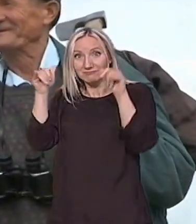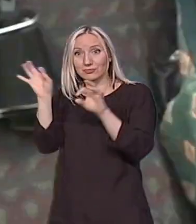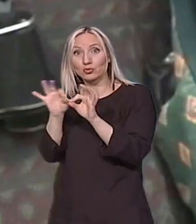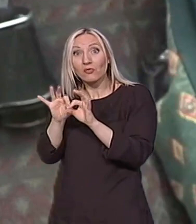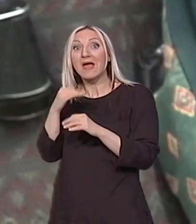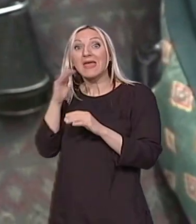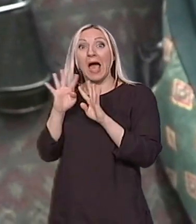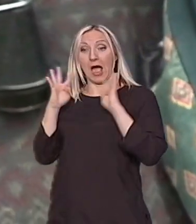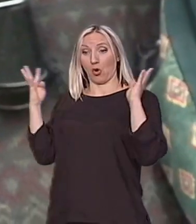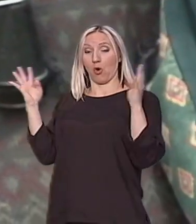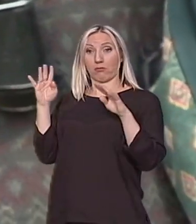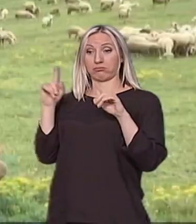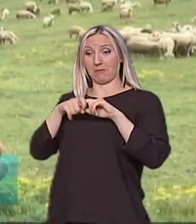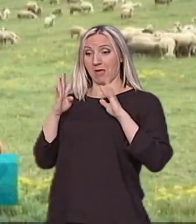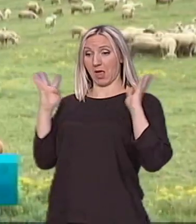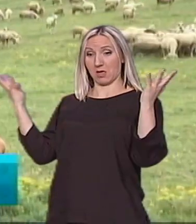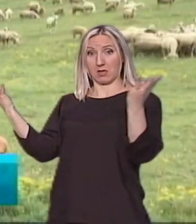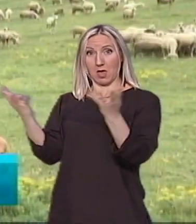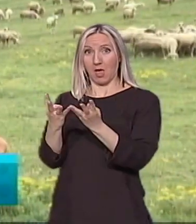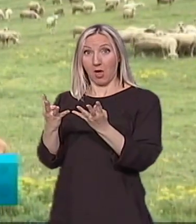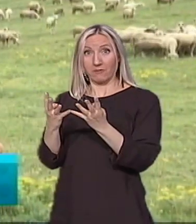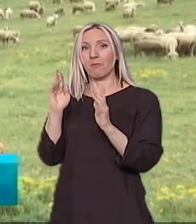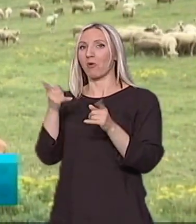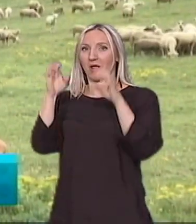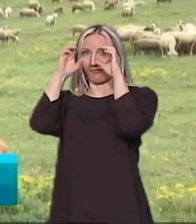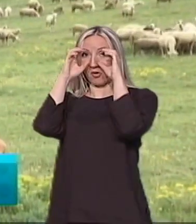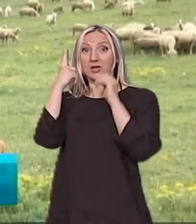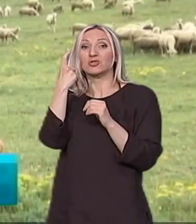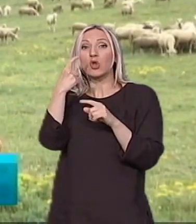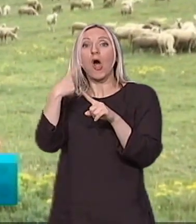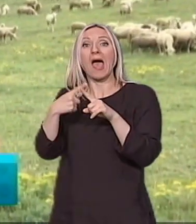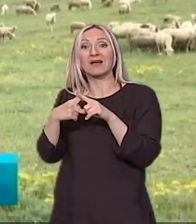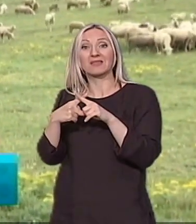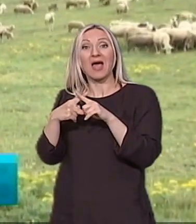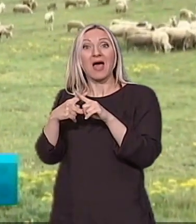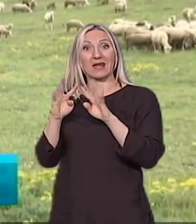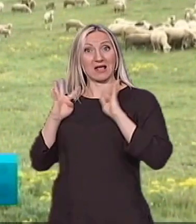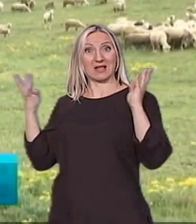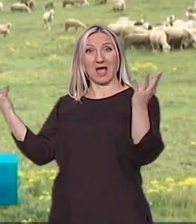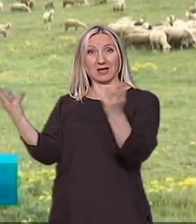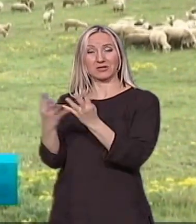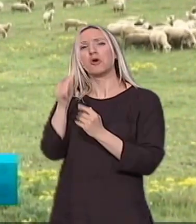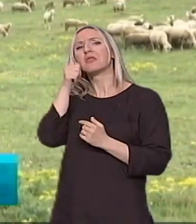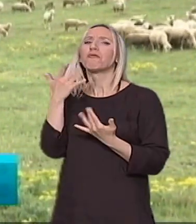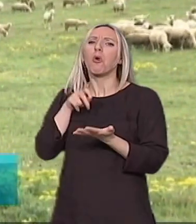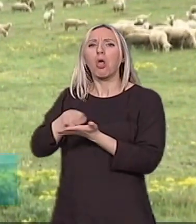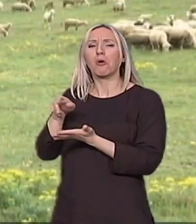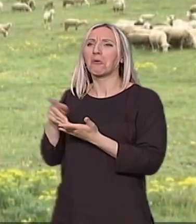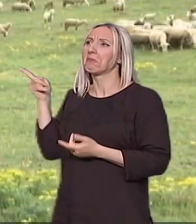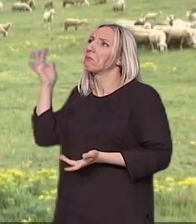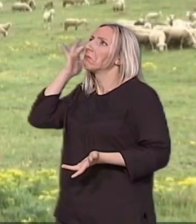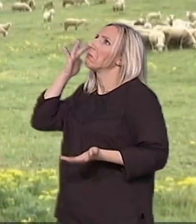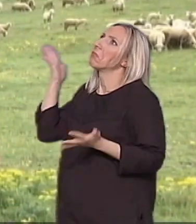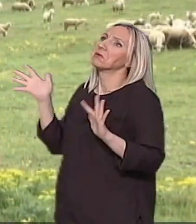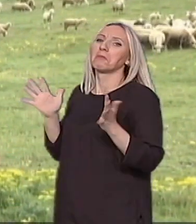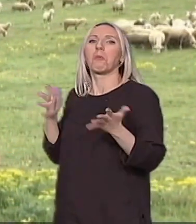neophodan. 100 hektara je za sada zagrađeno. I koliko dnevno prepešačite? Pa ne znam,